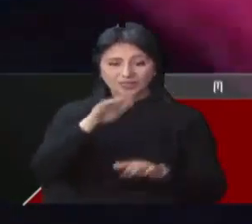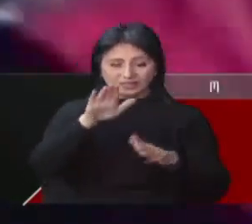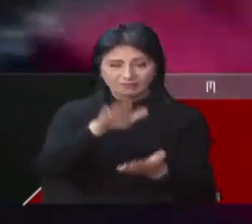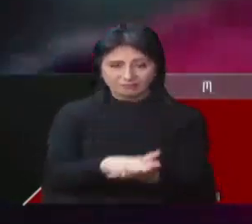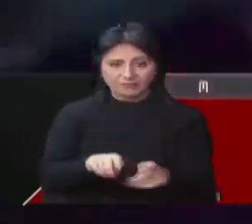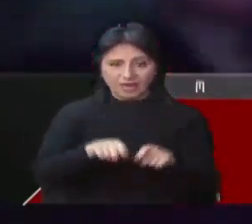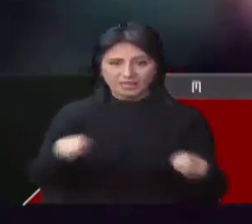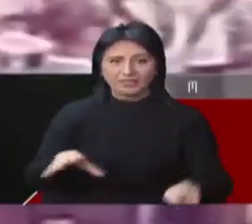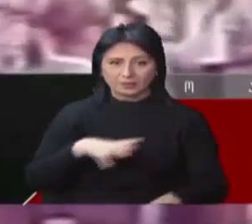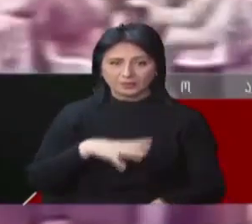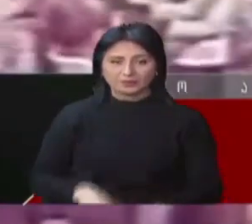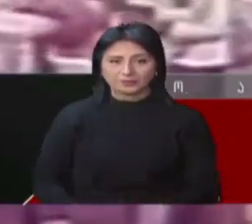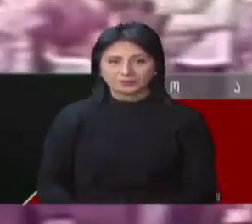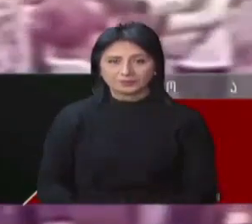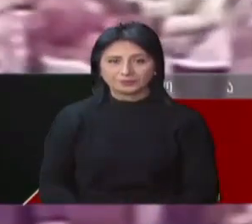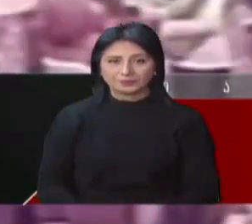გაიხსნა.